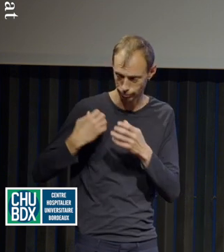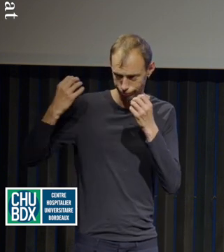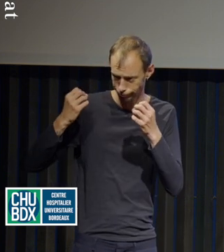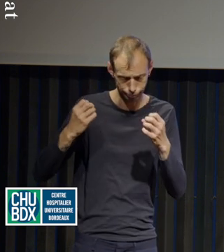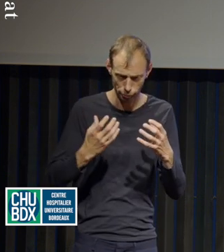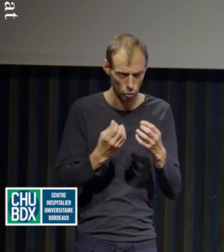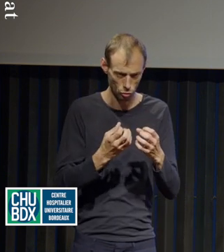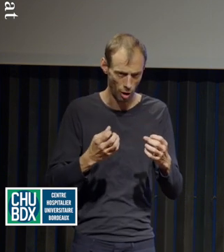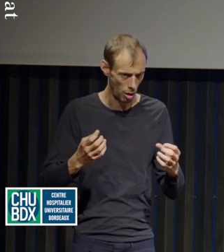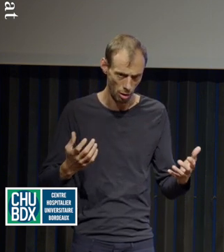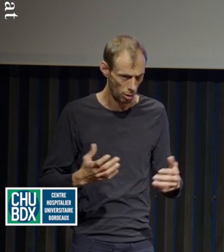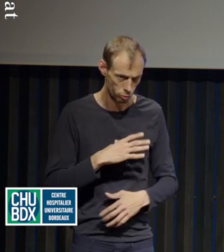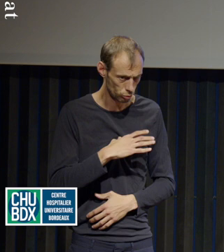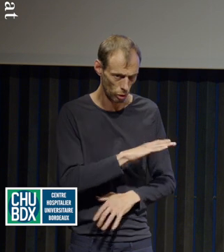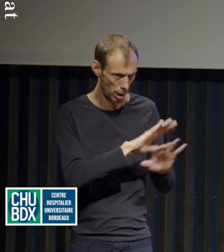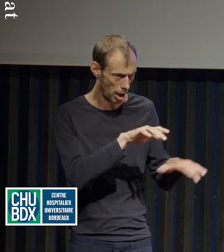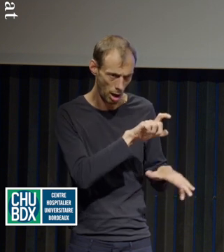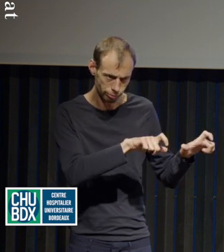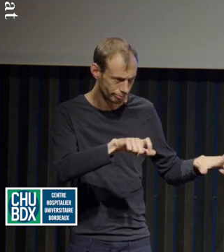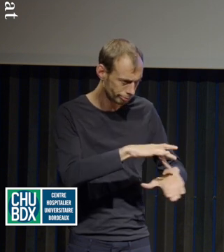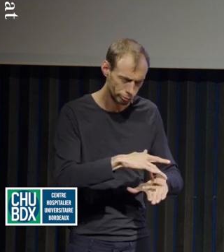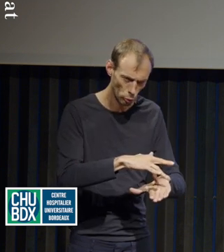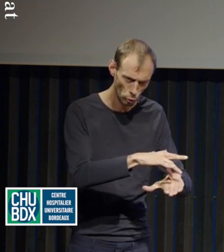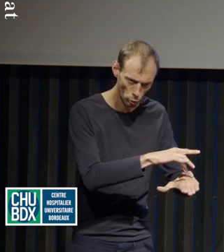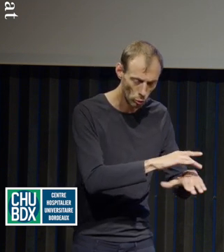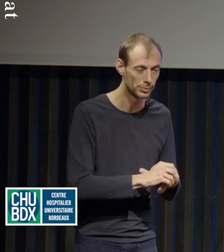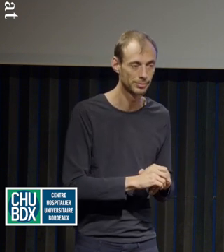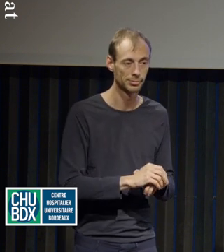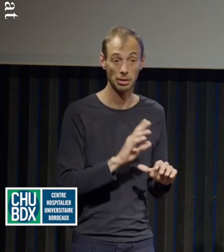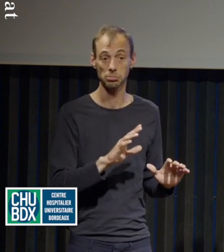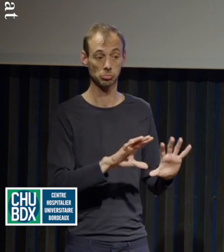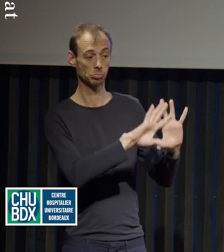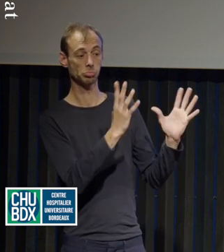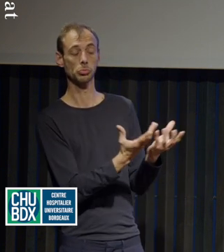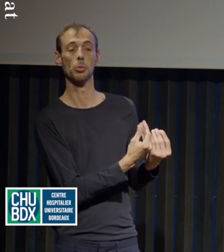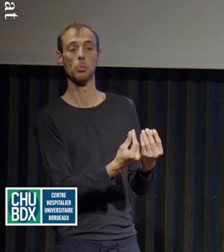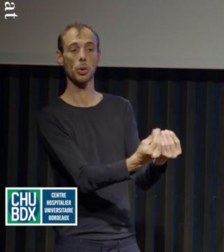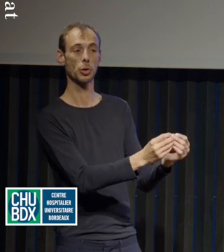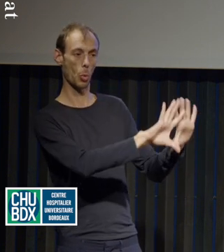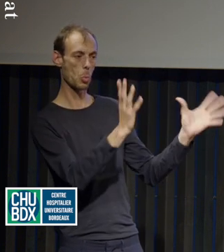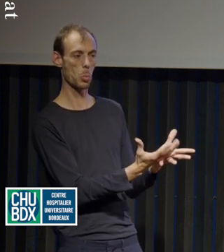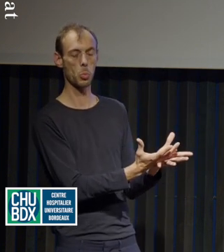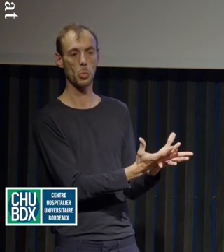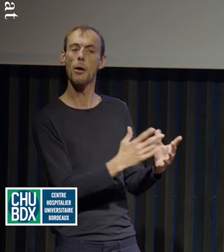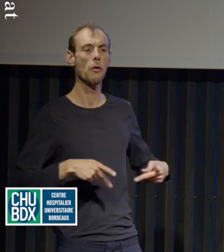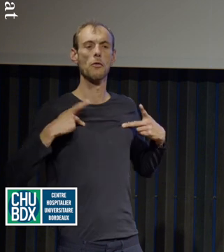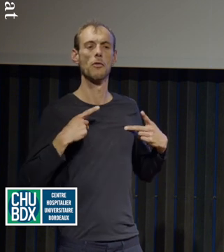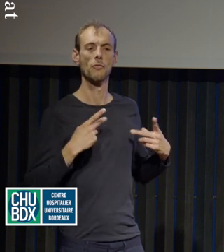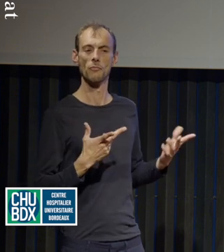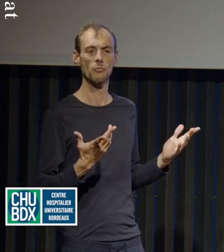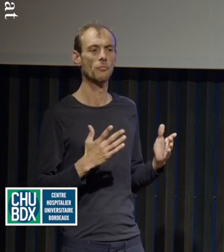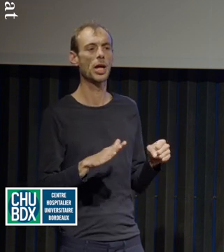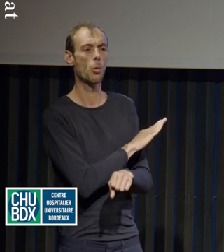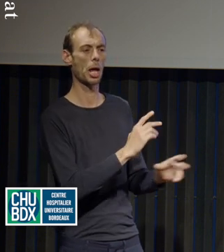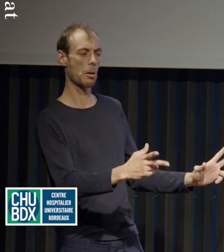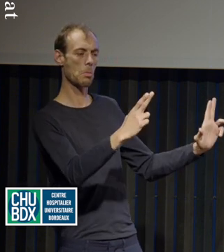population générale, puisqu'on estime qu'environ un tiers de la population sur la vie entière est susceptible